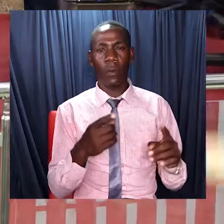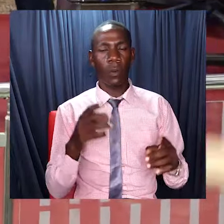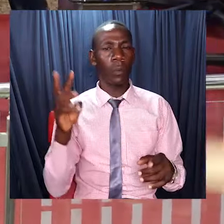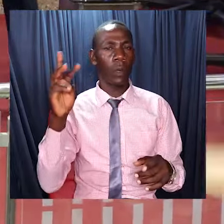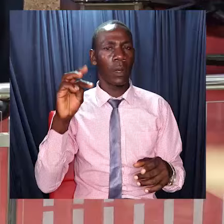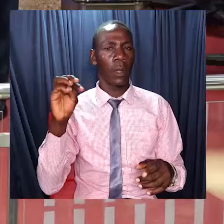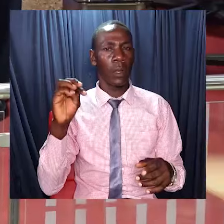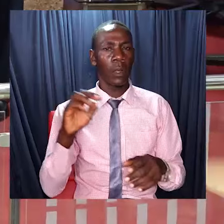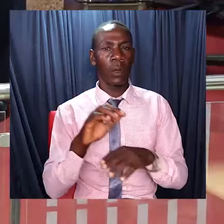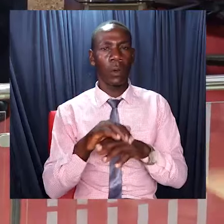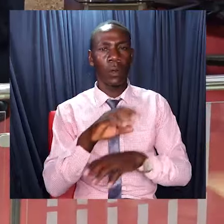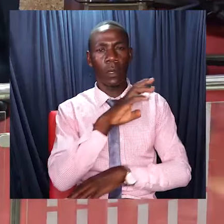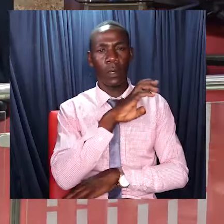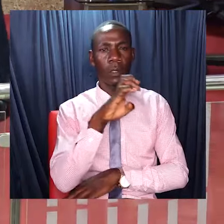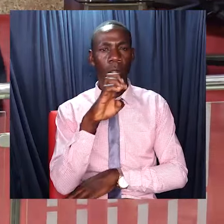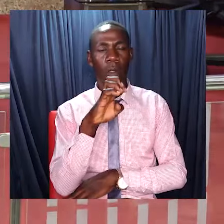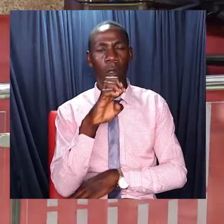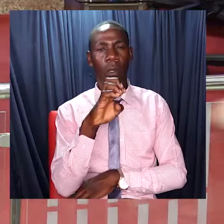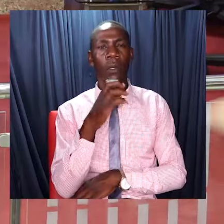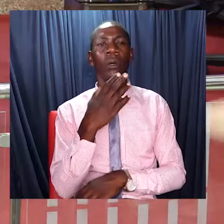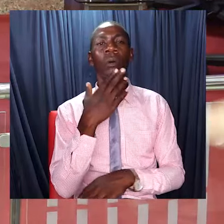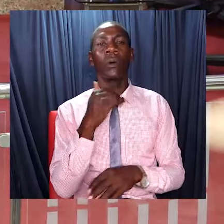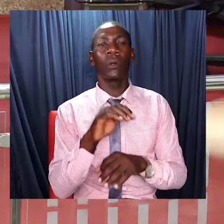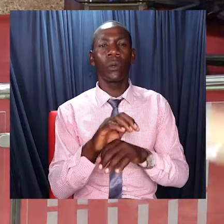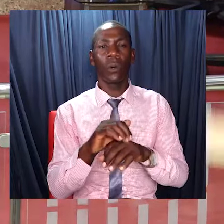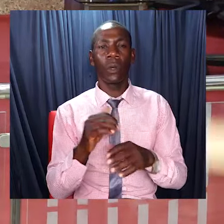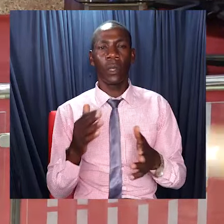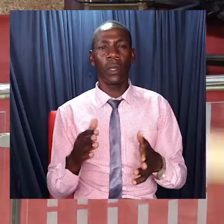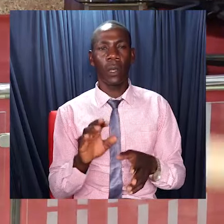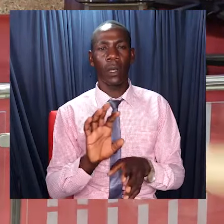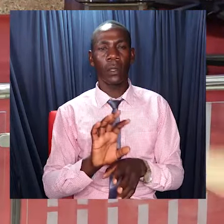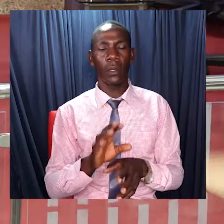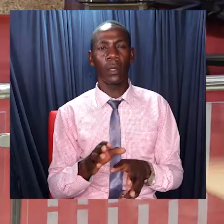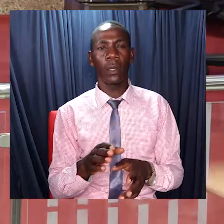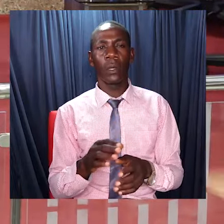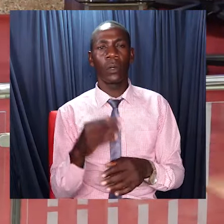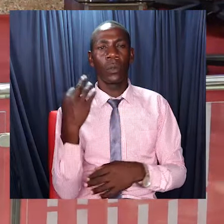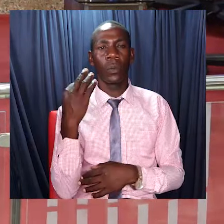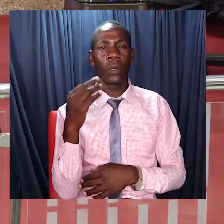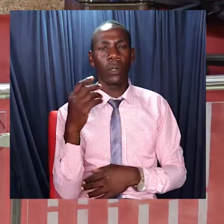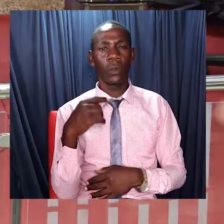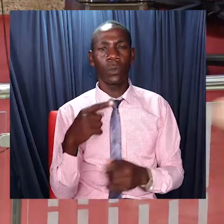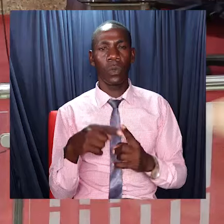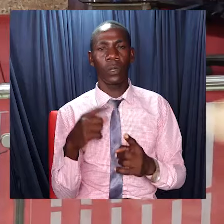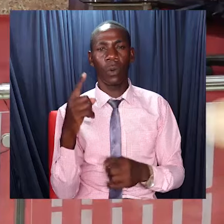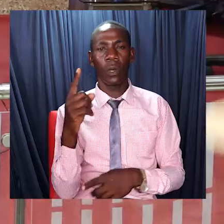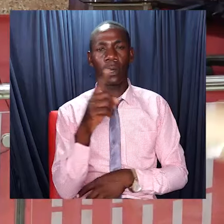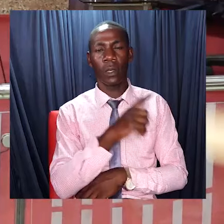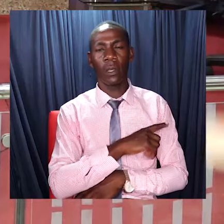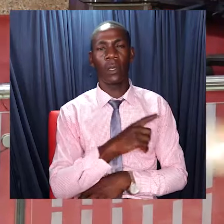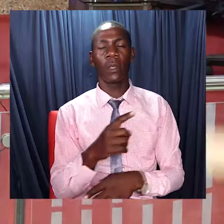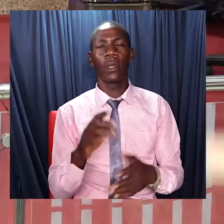him there is someone in Mariakani called Elisha. Naomba tumuite hapa kwetu. I'm asking for you to bring him here. Aje atuhubirie angaa siku moja. To preach for us